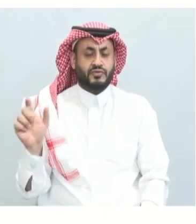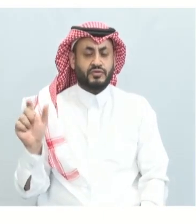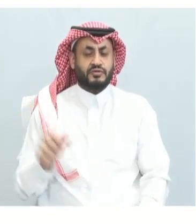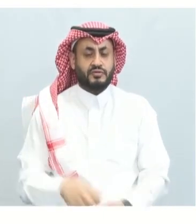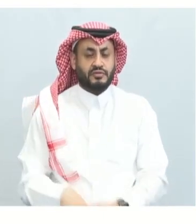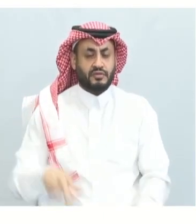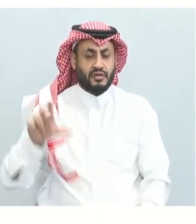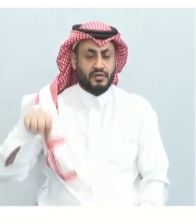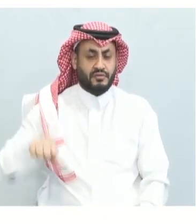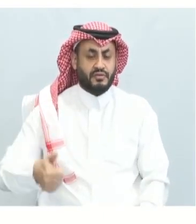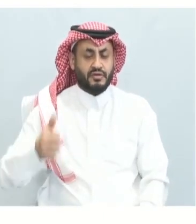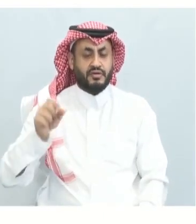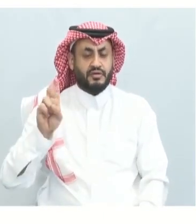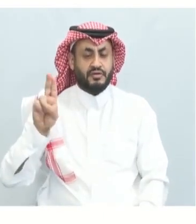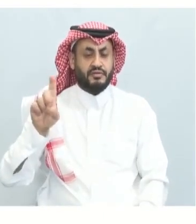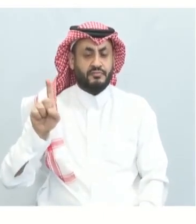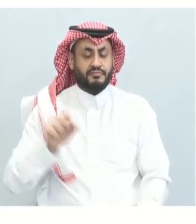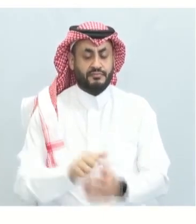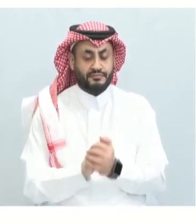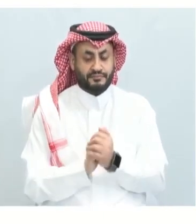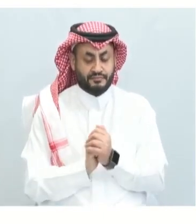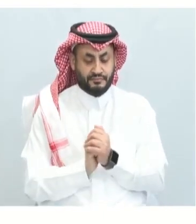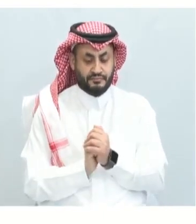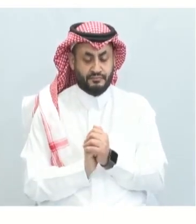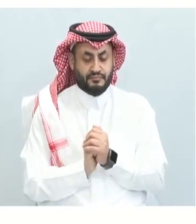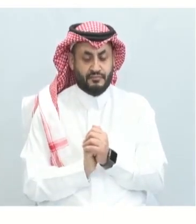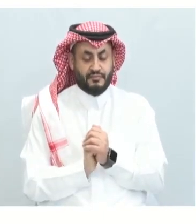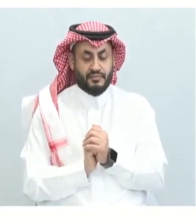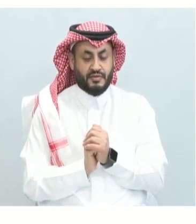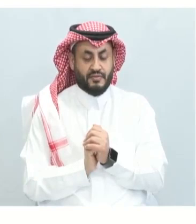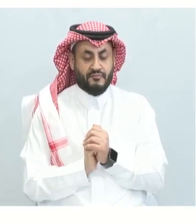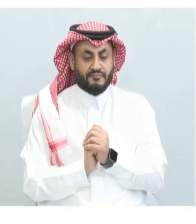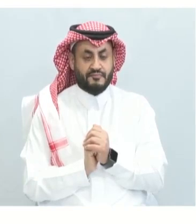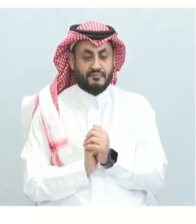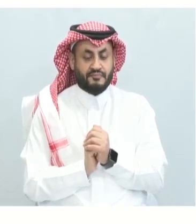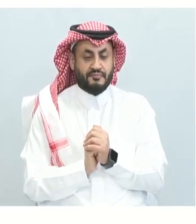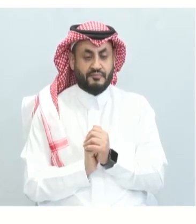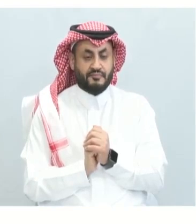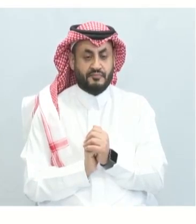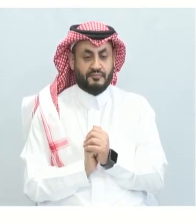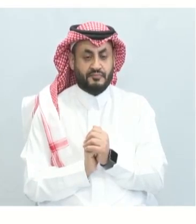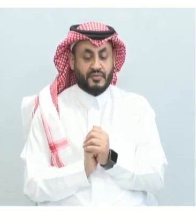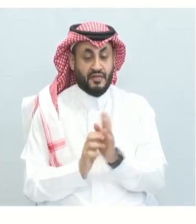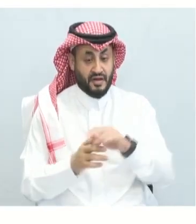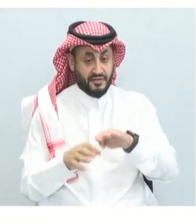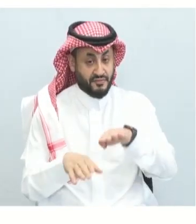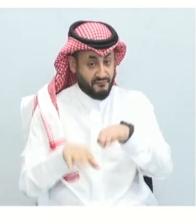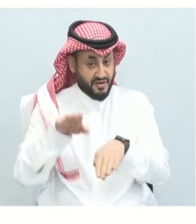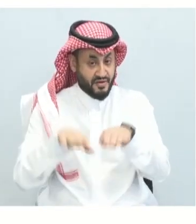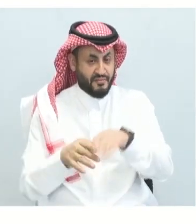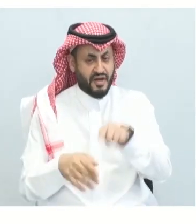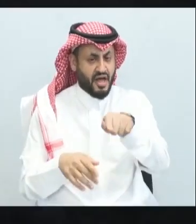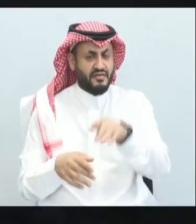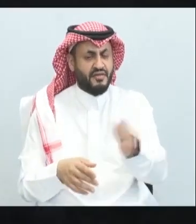هذه السنن الرواتب وبين السنن المطلقه السنن المطلقه السنن المطلقه ربما